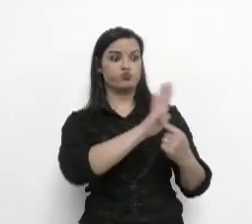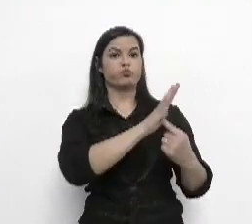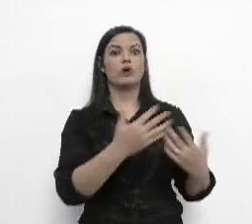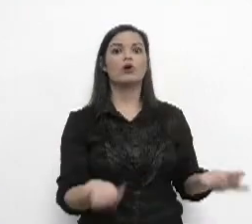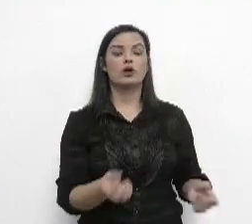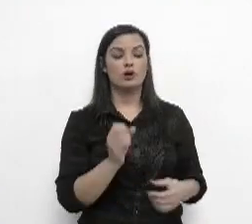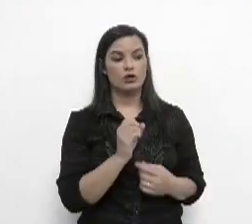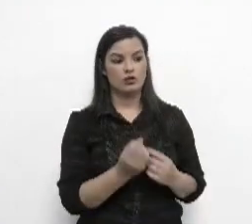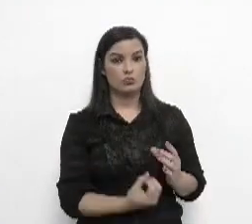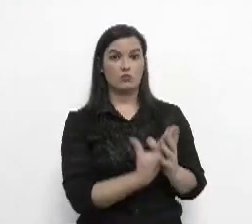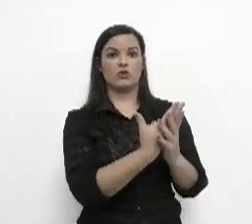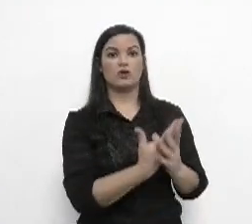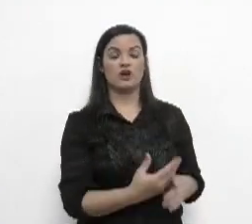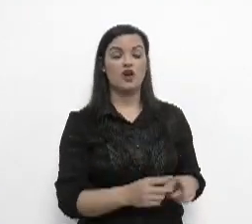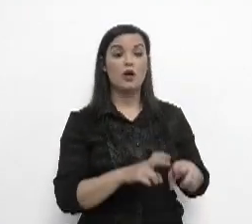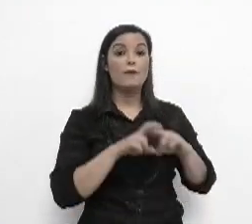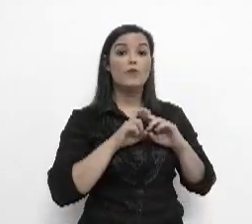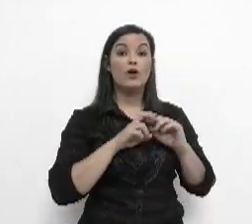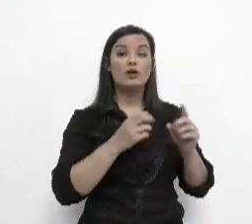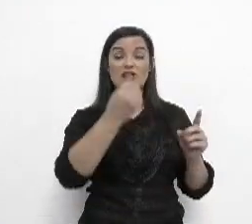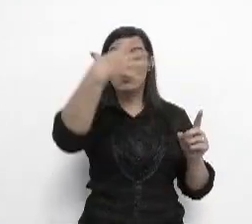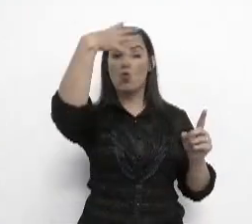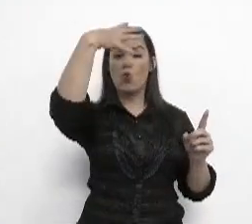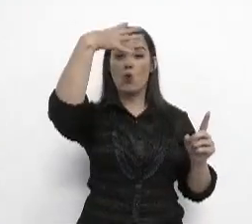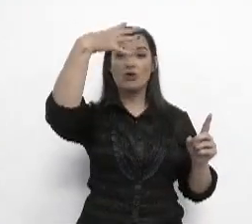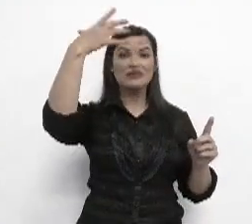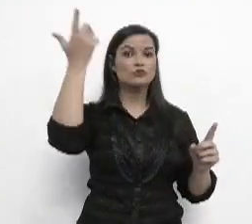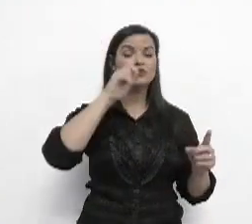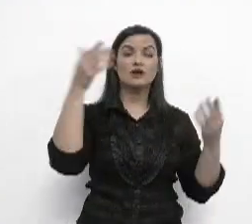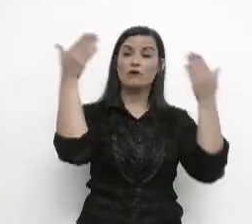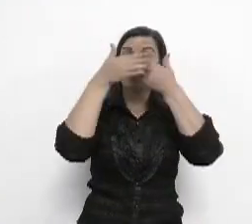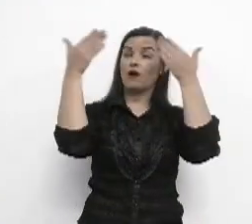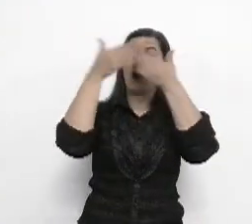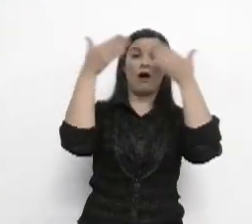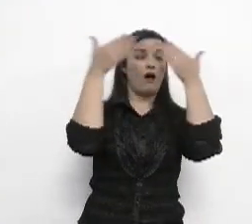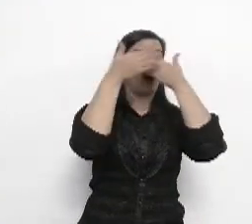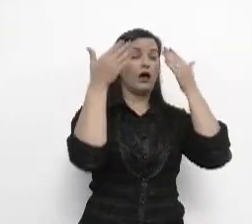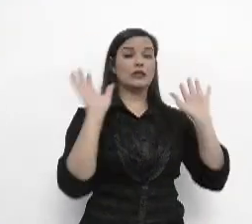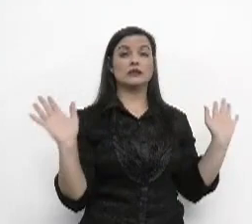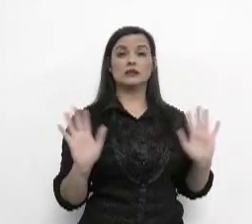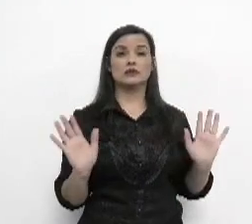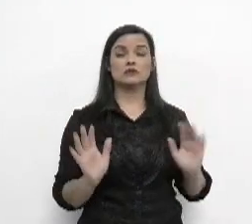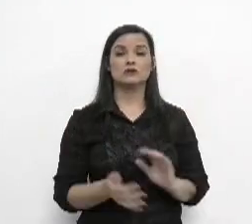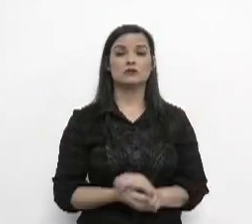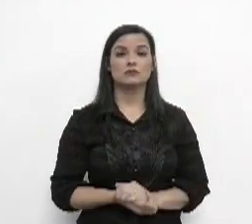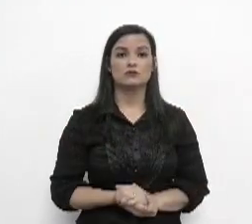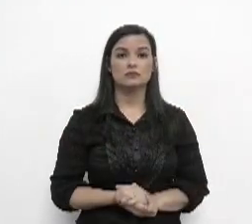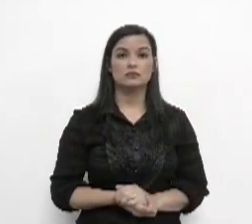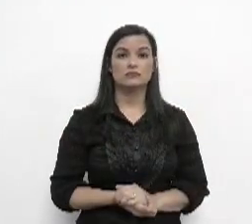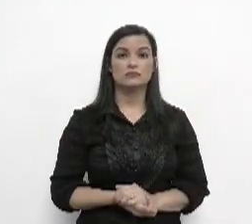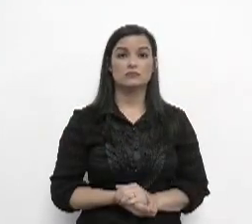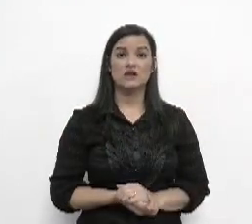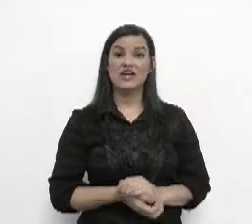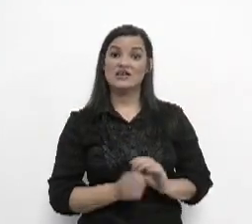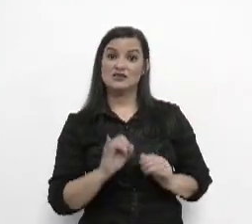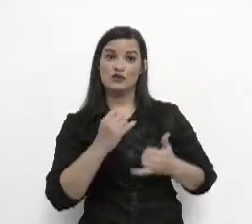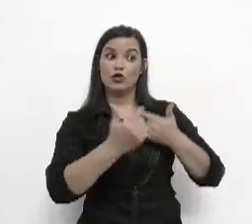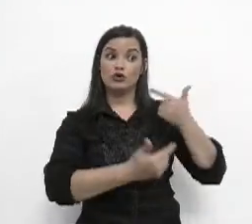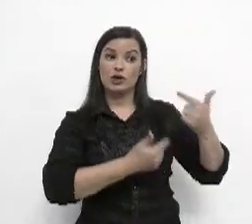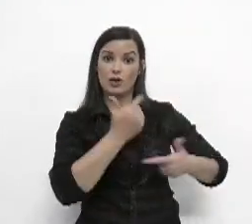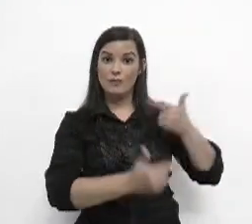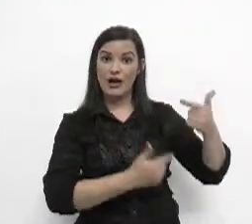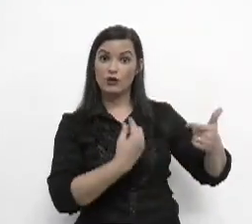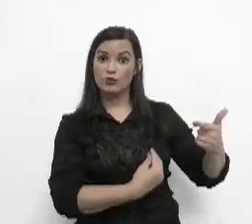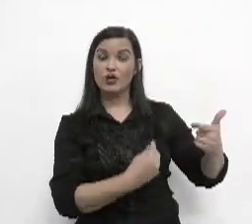되었습니다. por causa dessa luz ele não conseguia enxergar à sua frente. 이것은 예수께서 사울에게 행하셨던 일입니다. Isso é a obra que Jesus operou na